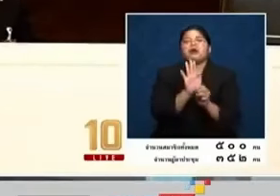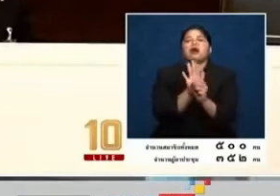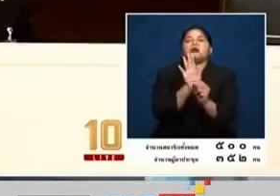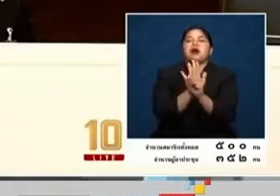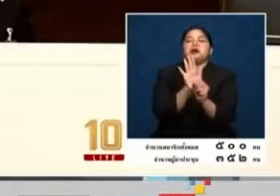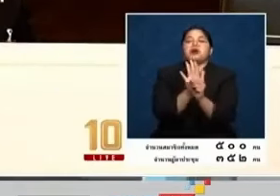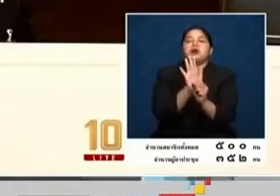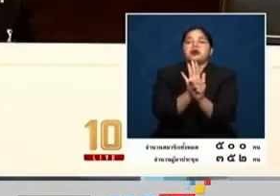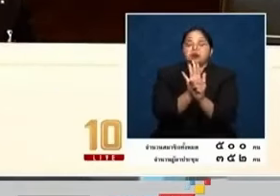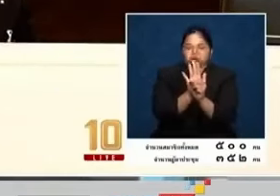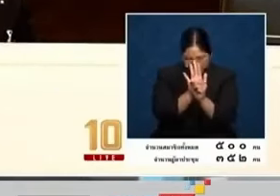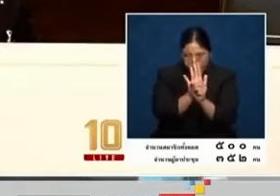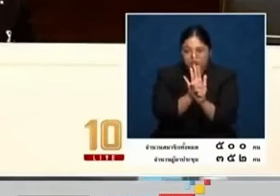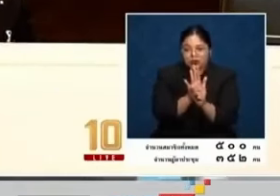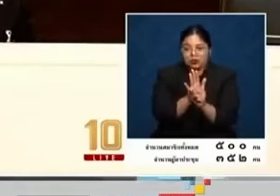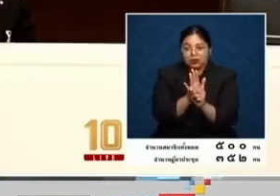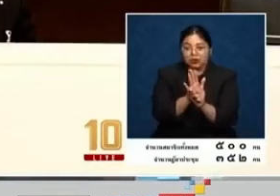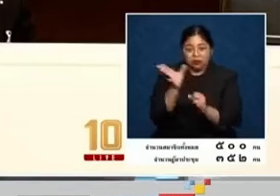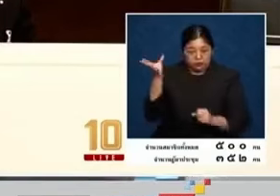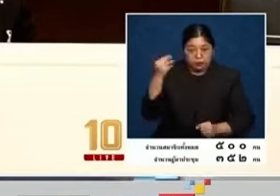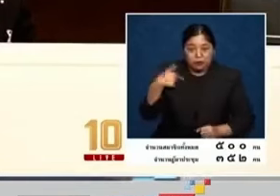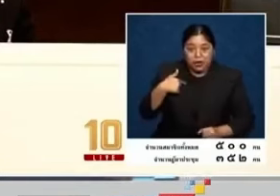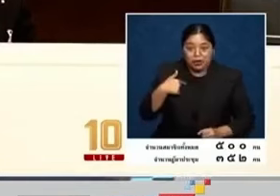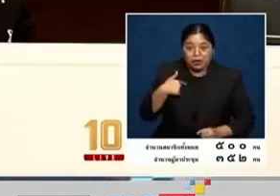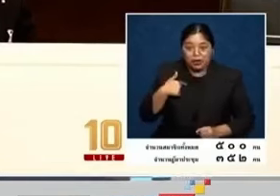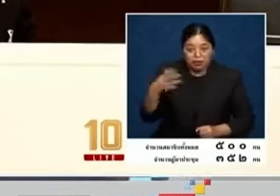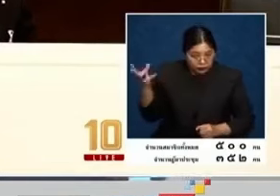สู้สมัยนายกลุงตู่ประยุทธ์เขายังเลี้ยงกาแฟ